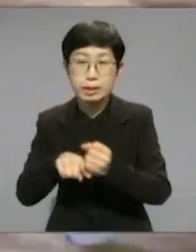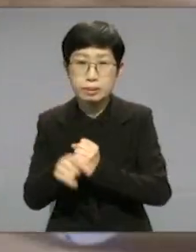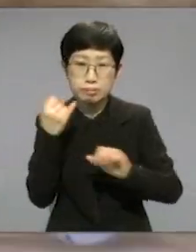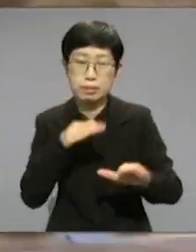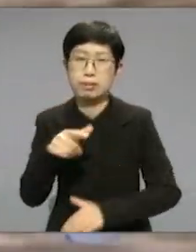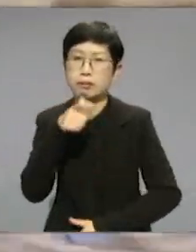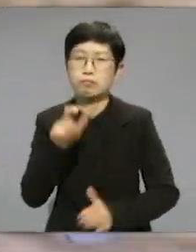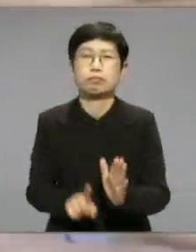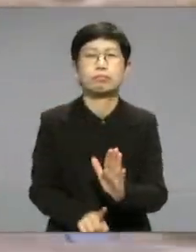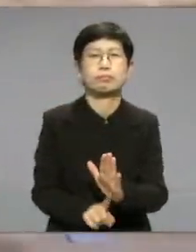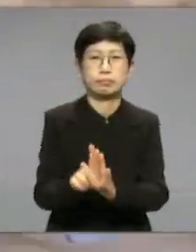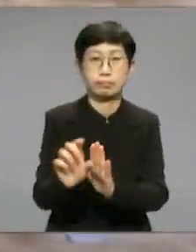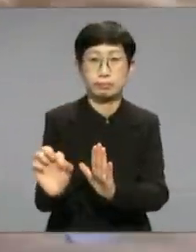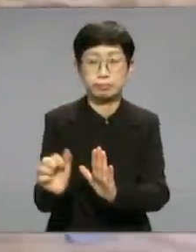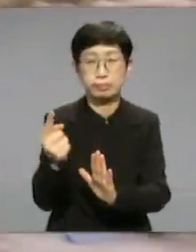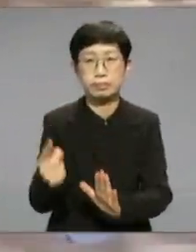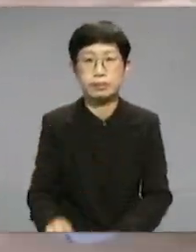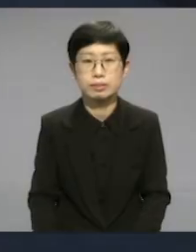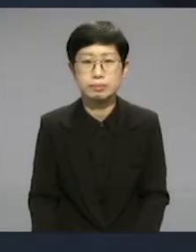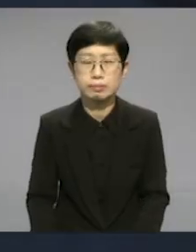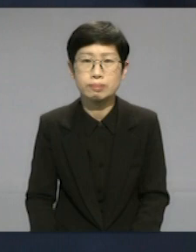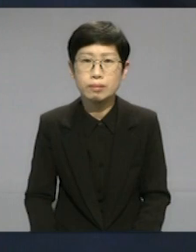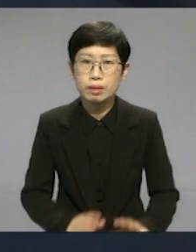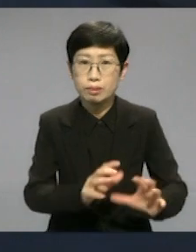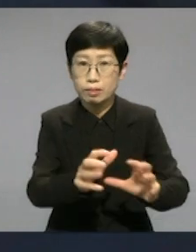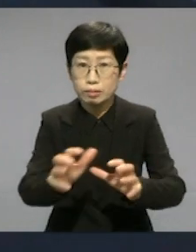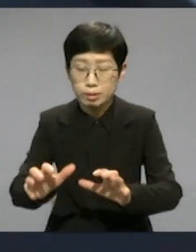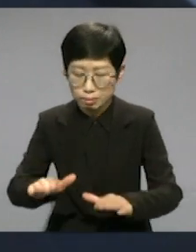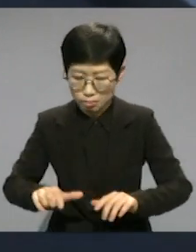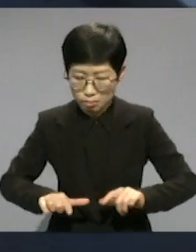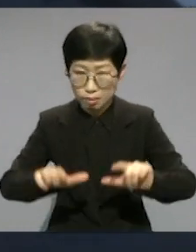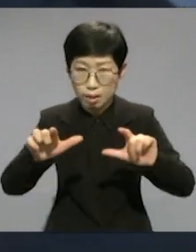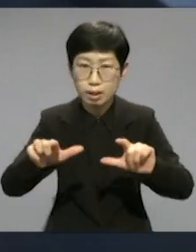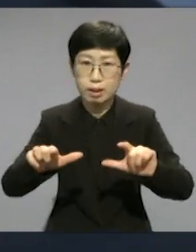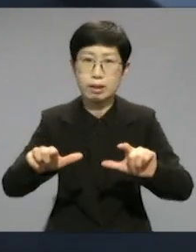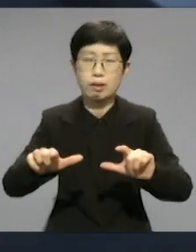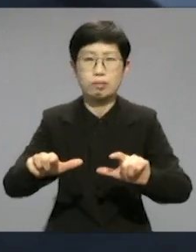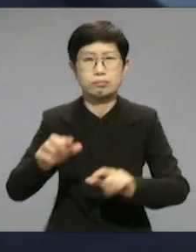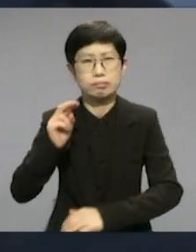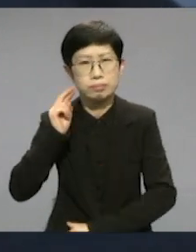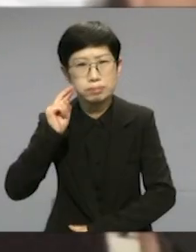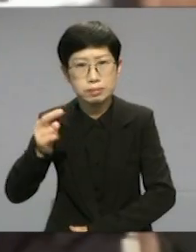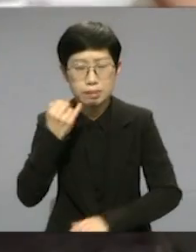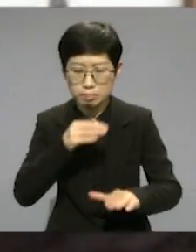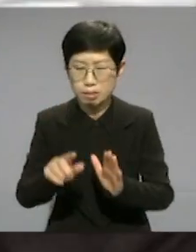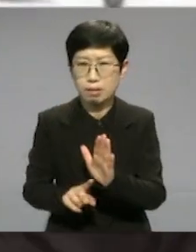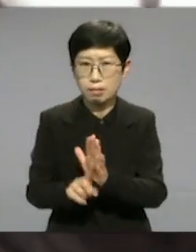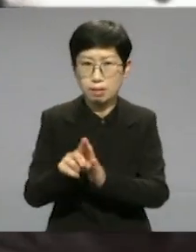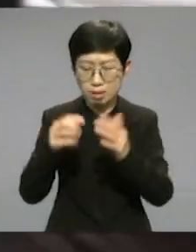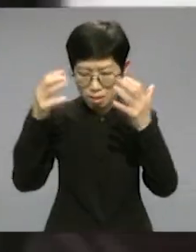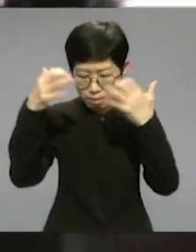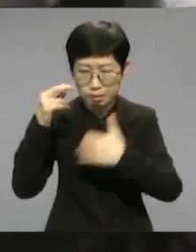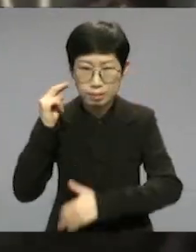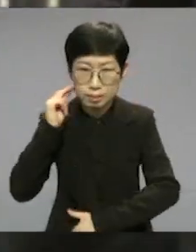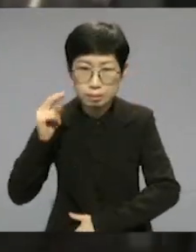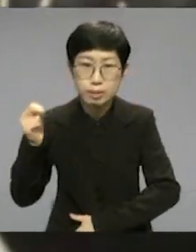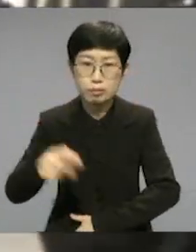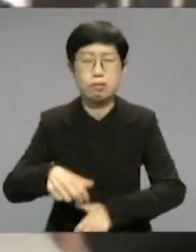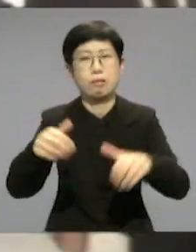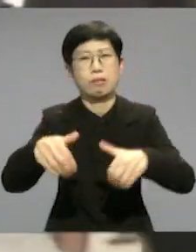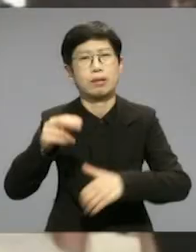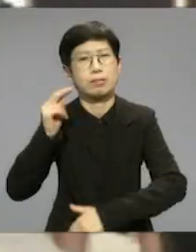엘니뇨 현상이 꼽힙니다. 중남미 국가들은 올해 슈퍼 엘니뇨로 역대급 폭우와 불볕더위에 시달리고